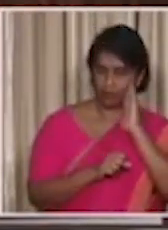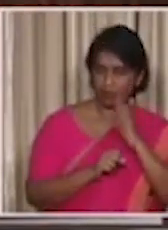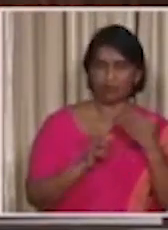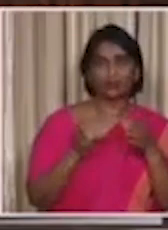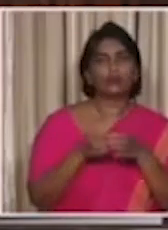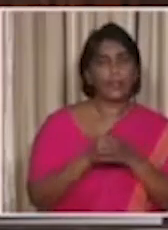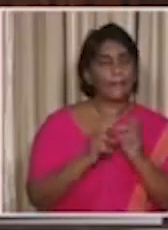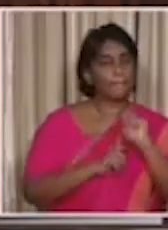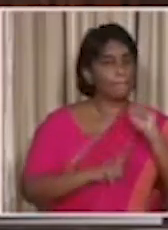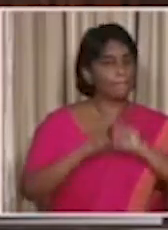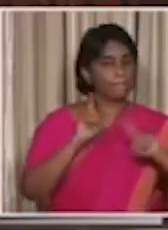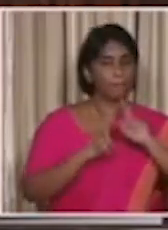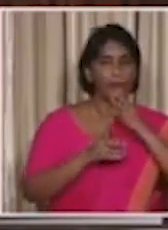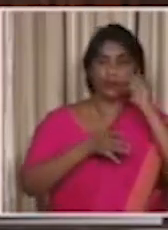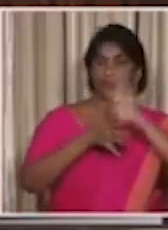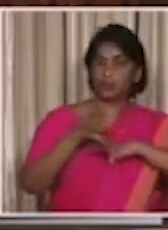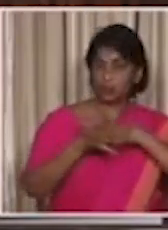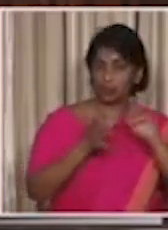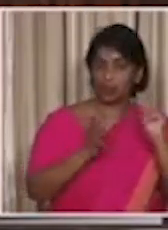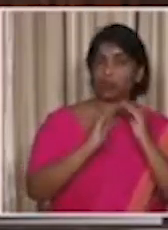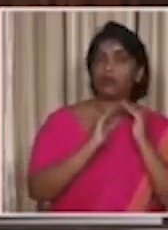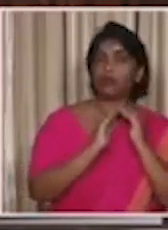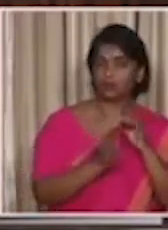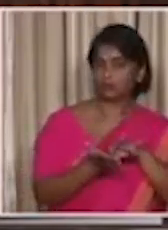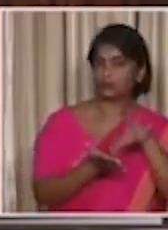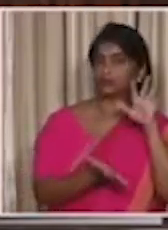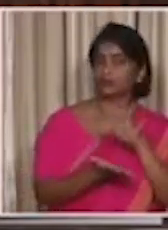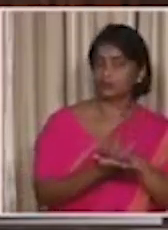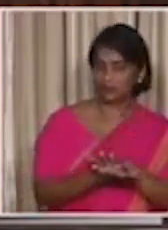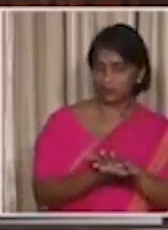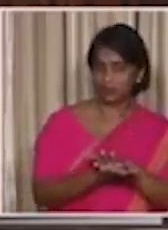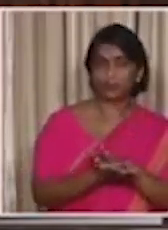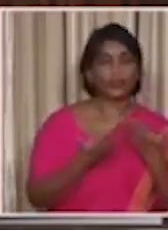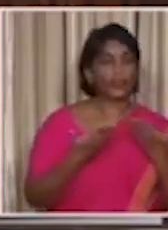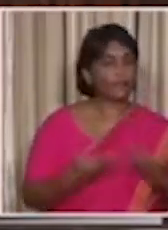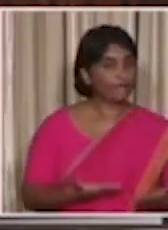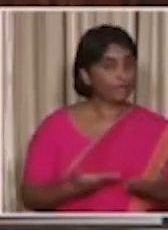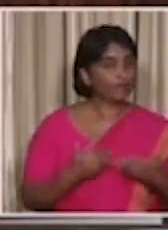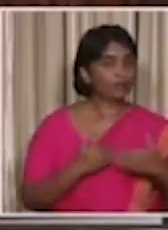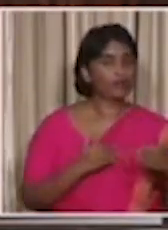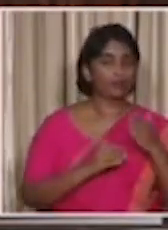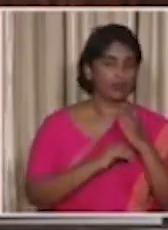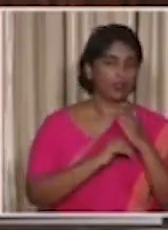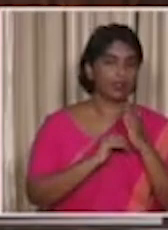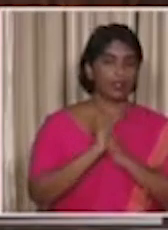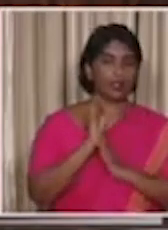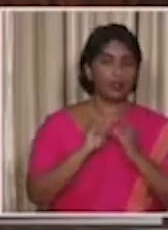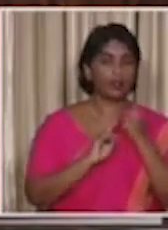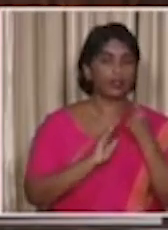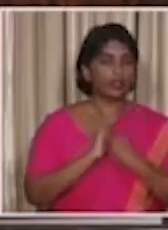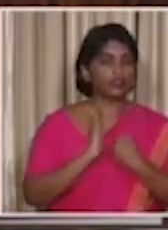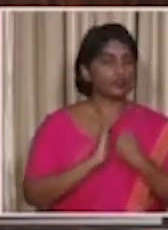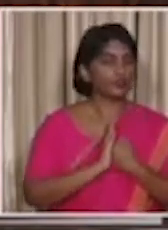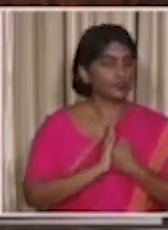ඇති පාර්ලිමේන්තු අයවැය කාර්යාලය ස්ථාපිත කරනවා. වර්තමානයේ මන්ත්‍රී ආචාර ධර්ම